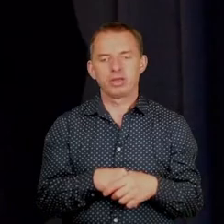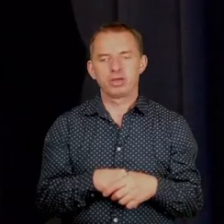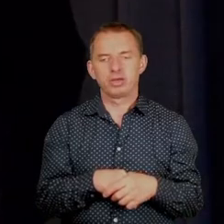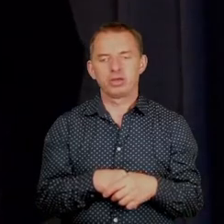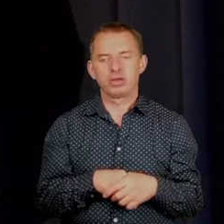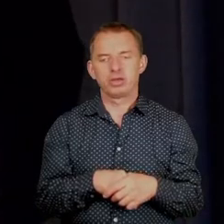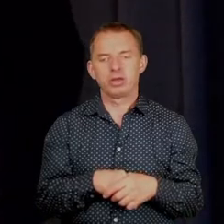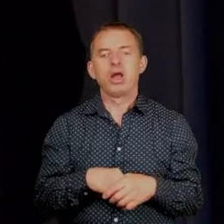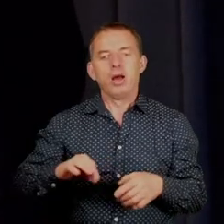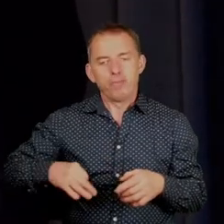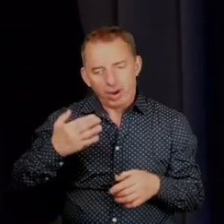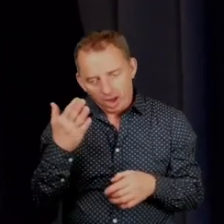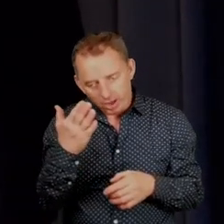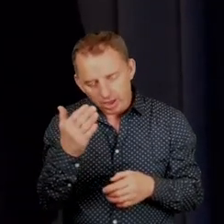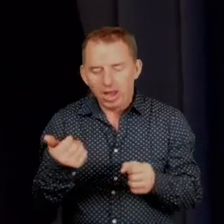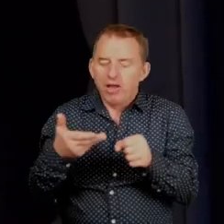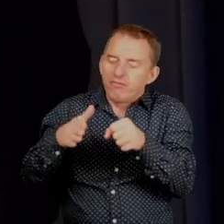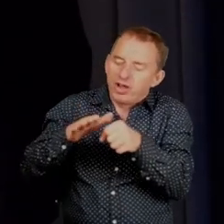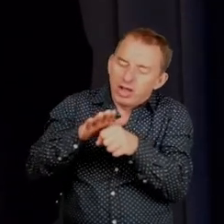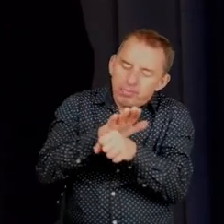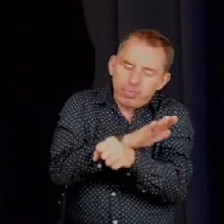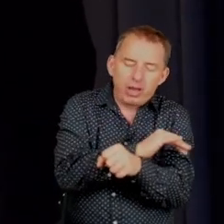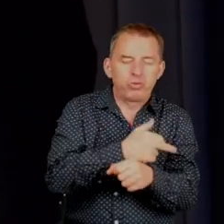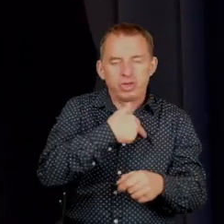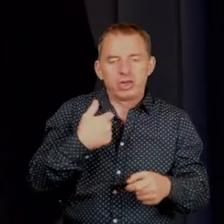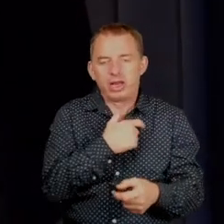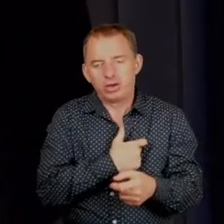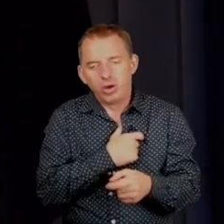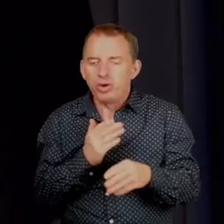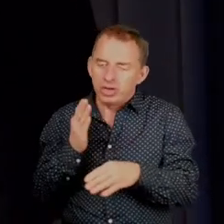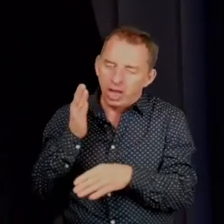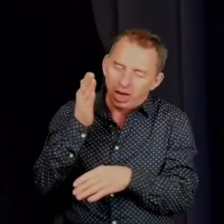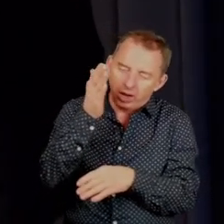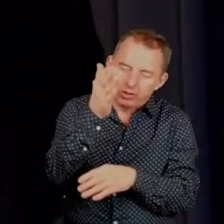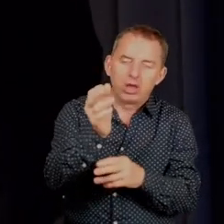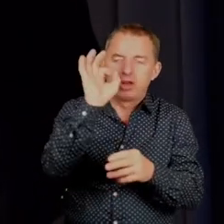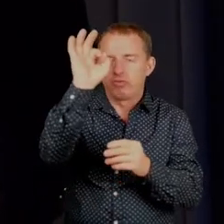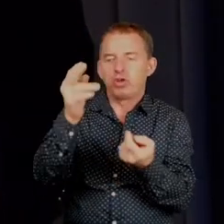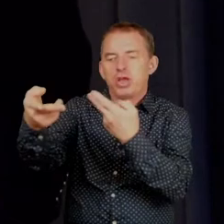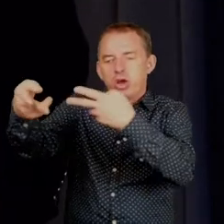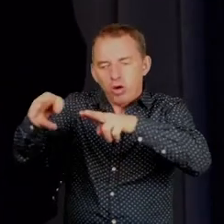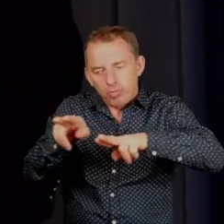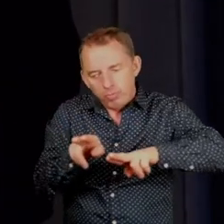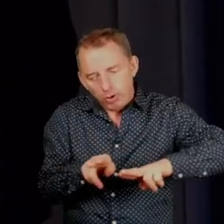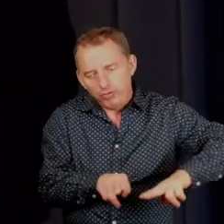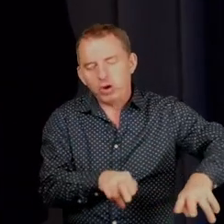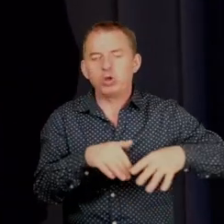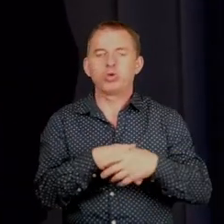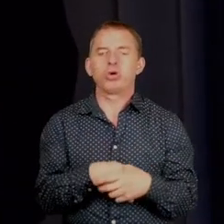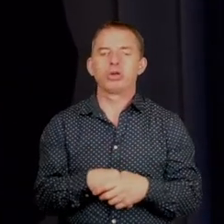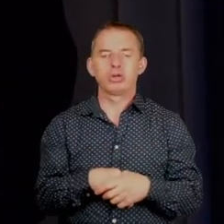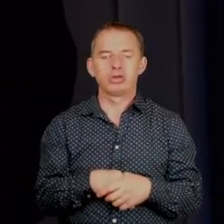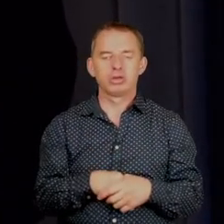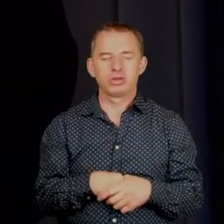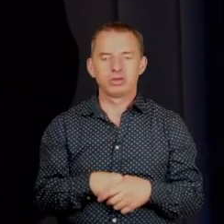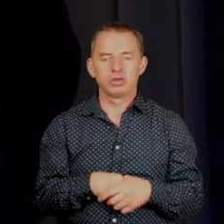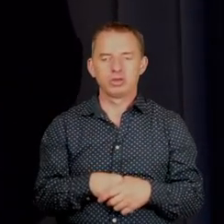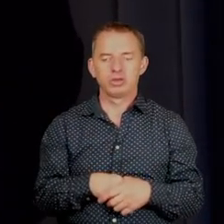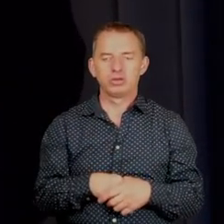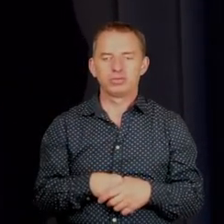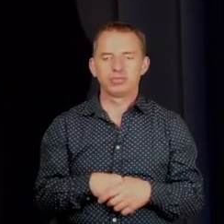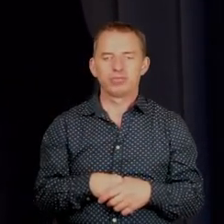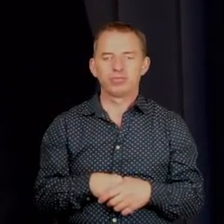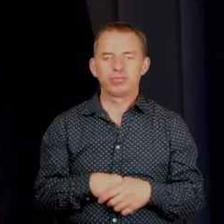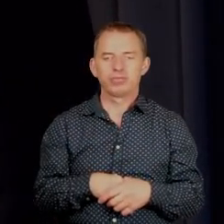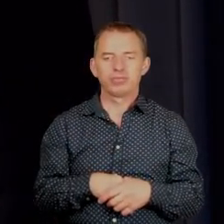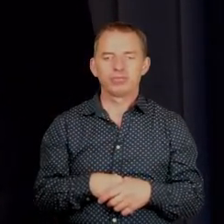return. Panie, wypełnij nasze serca nadzieją Twojego powrotu. May the things of time never crowd out the